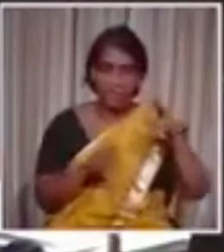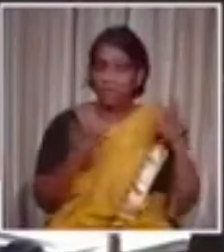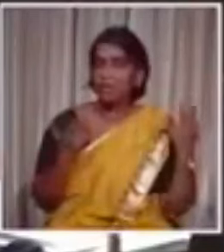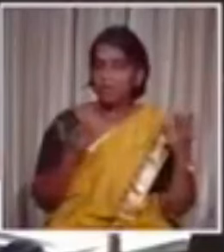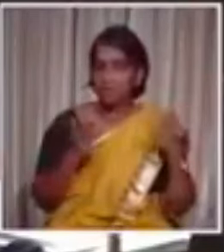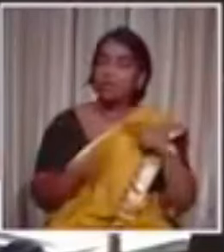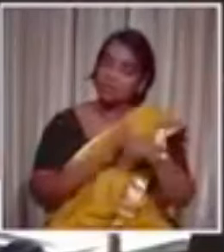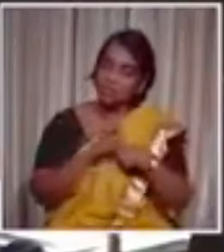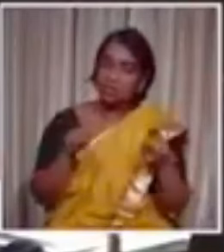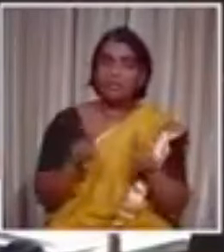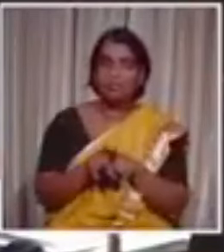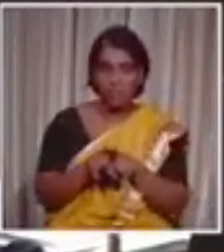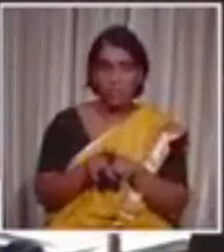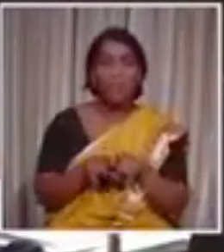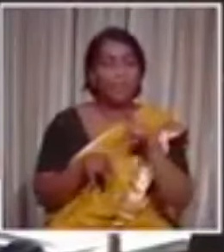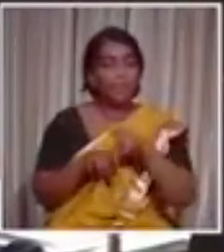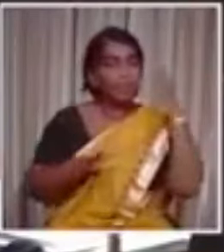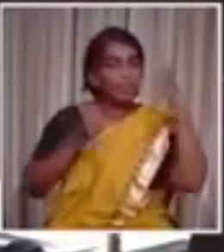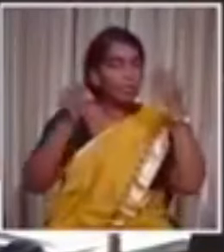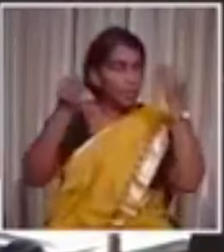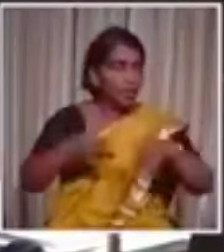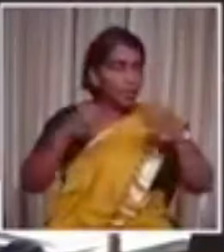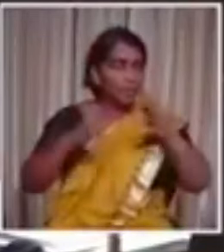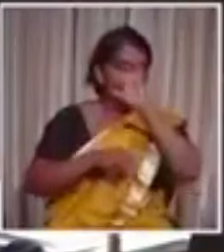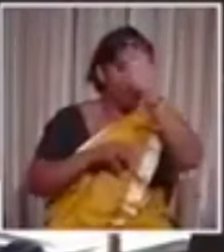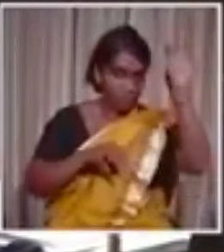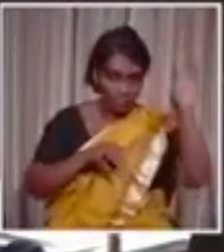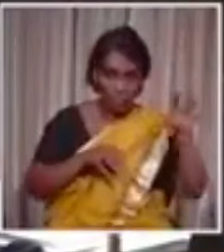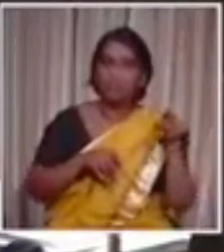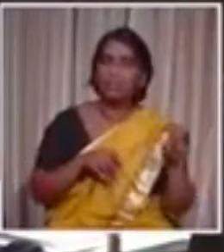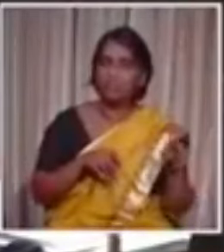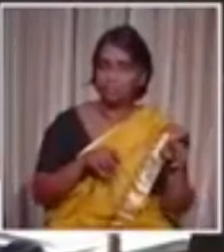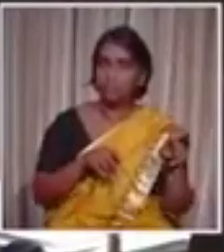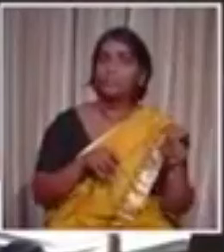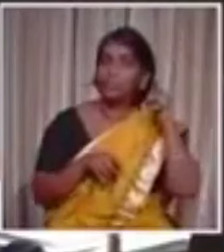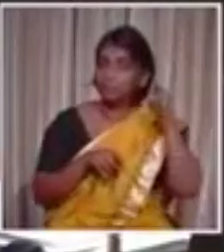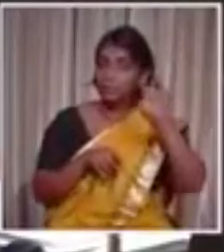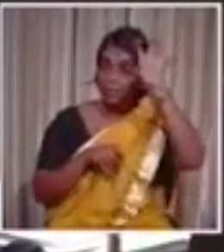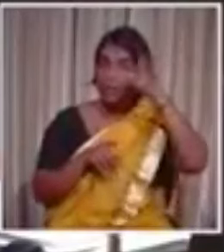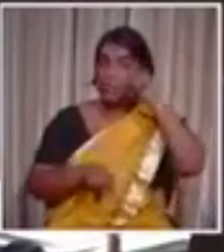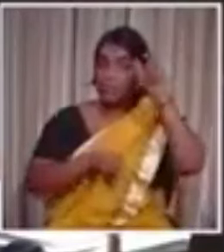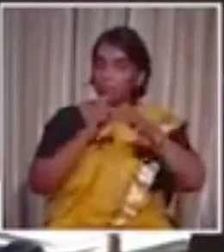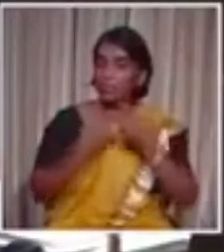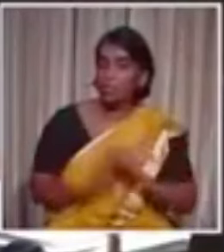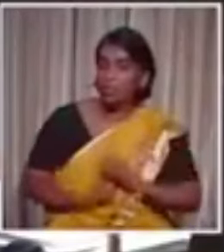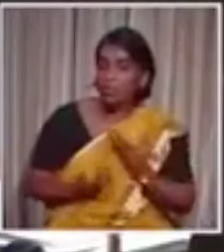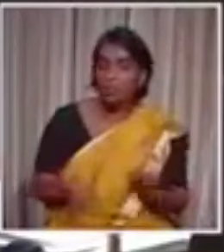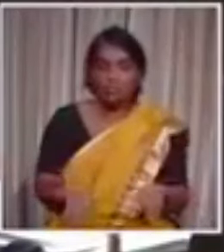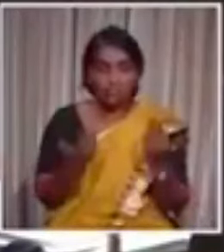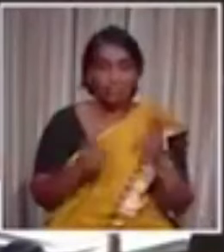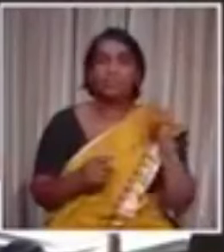රටකුත් එහෙමයි. එනිසා ලෝකයේ කඩා වැටුණු හැම රටක්ම ඒ රටේ පොදු ජනයා උද්දීපනය කරලා ගෙන එන්න